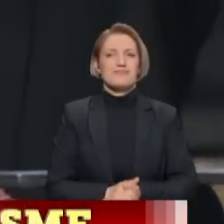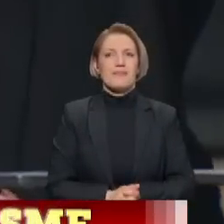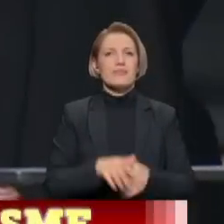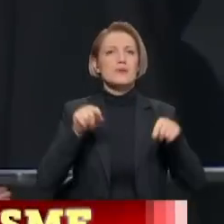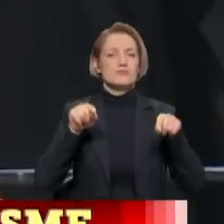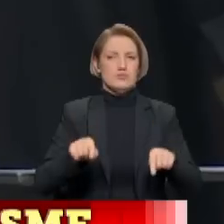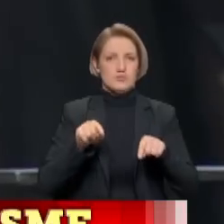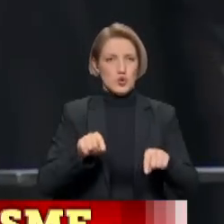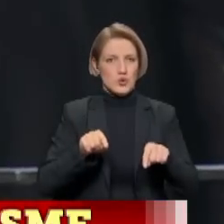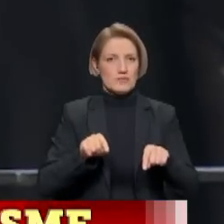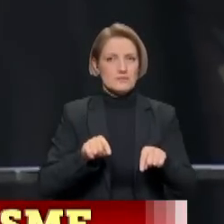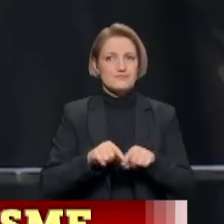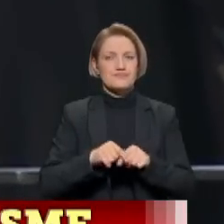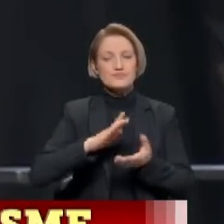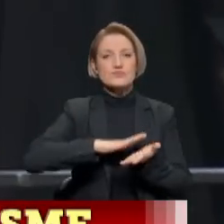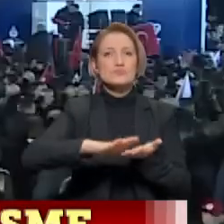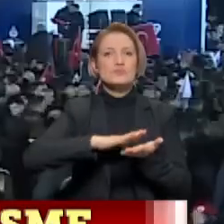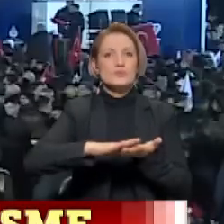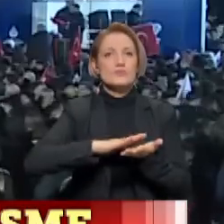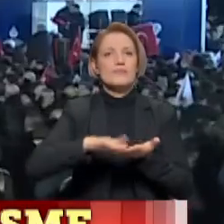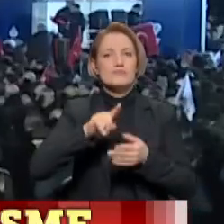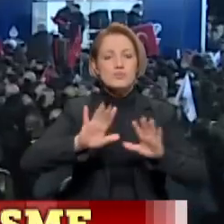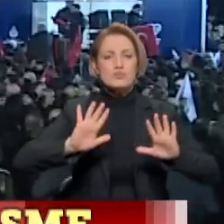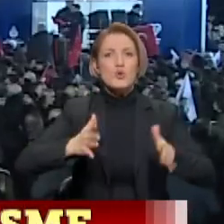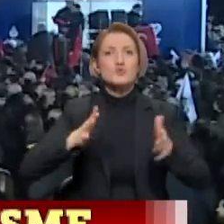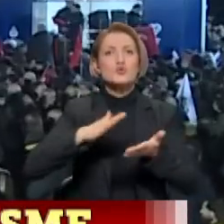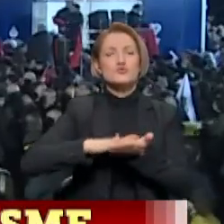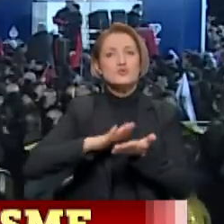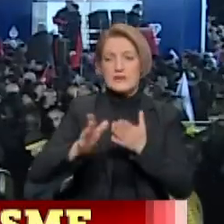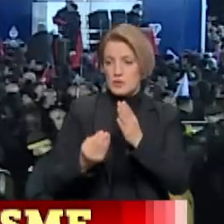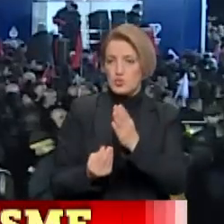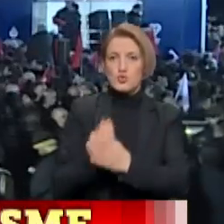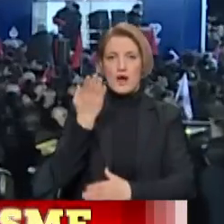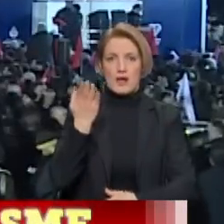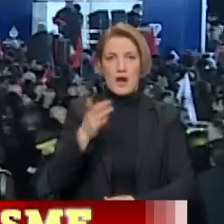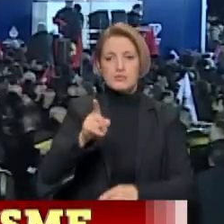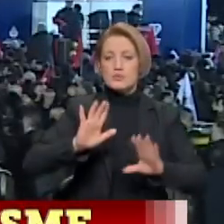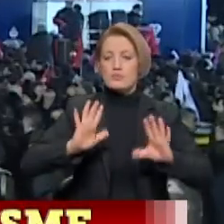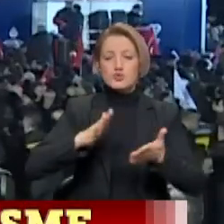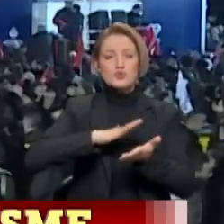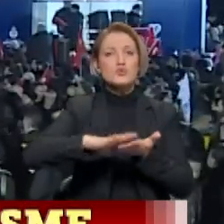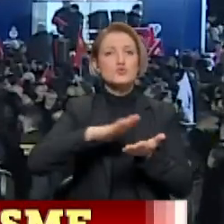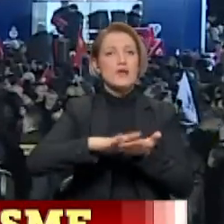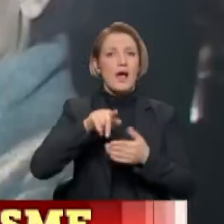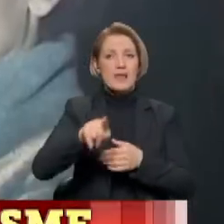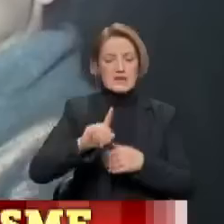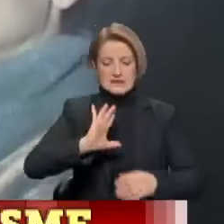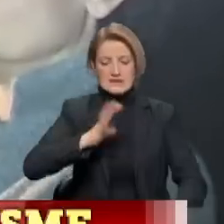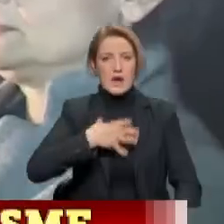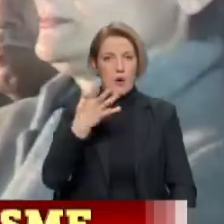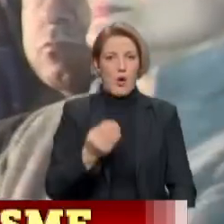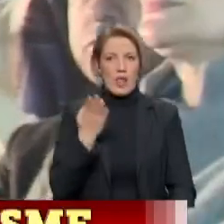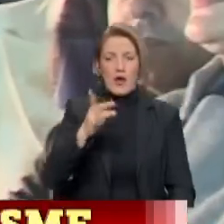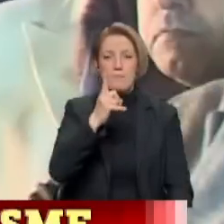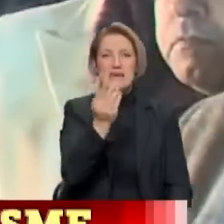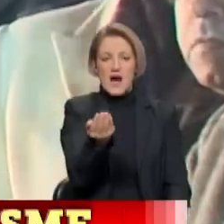Bu düzeni, bu bozuk düzeni kuran, bu bozuk düzen sahibi olan